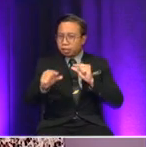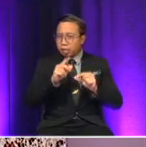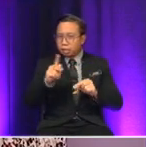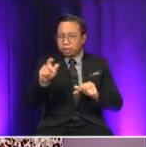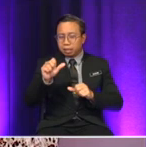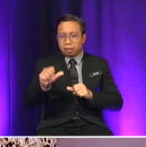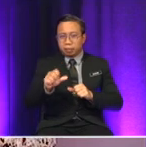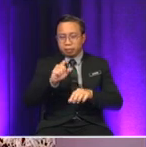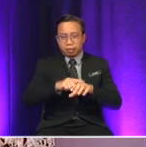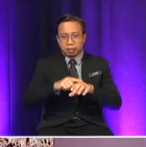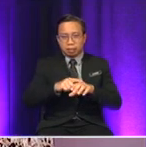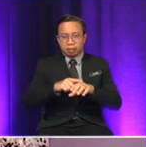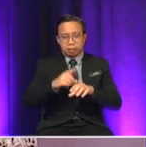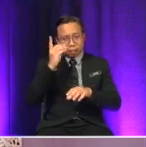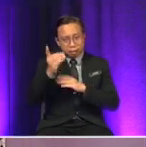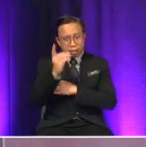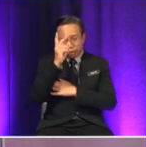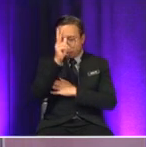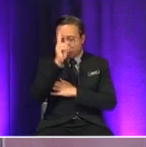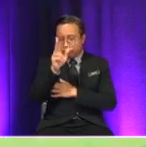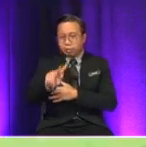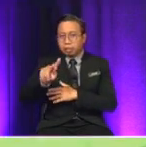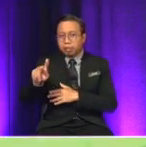perkembangan estetika dan daya kreatif kanak-kanak, Ira?